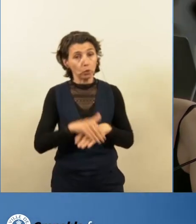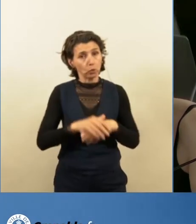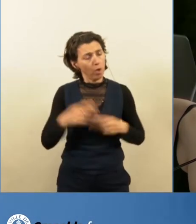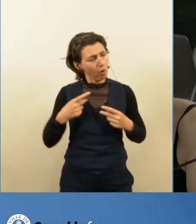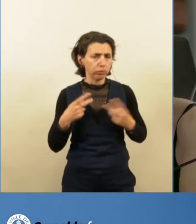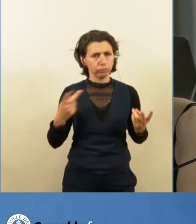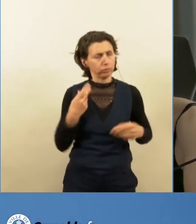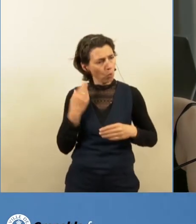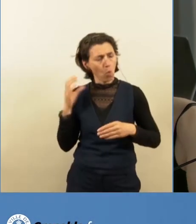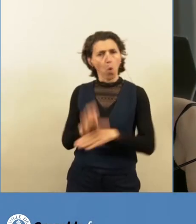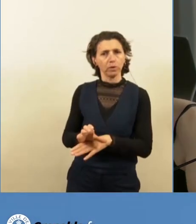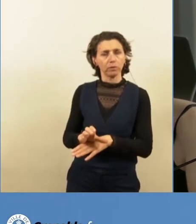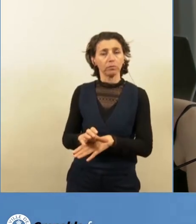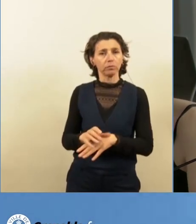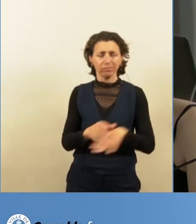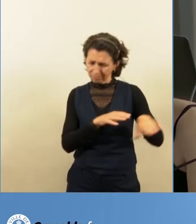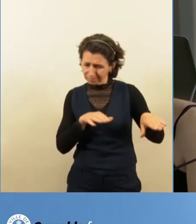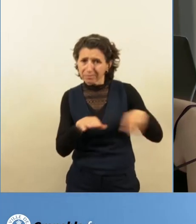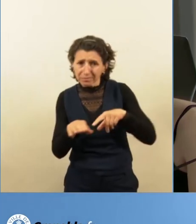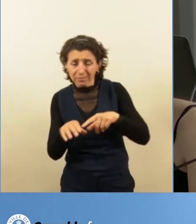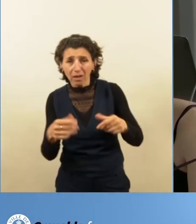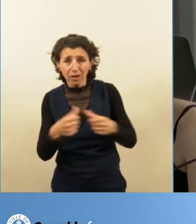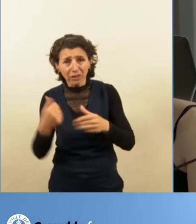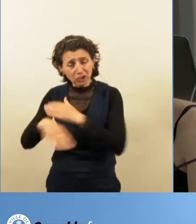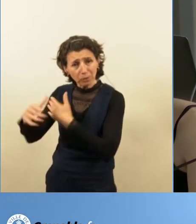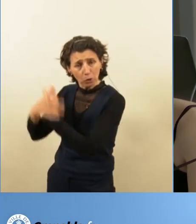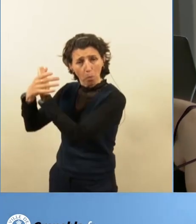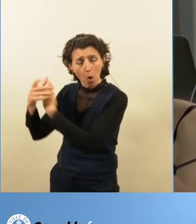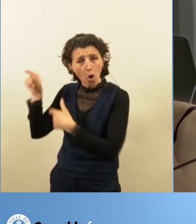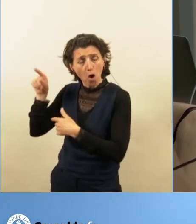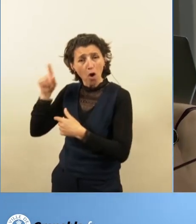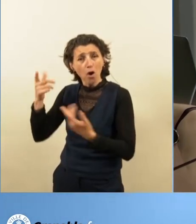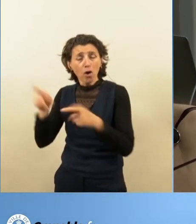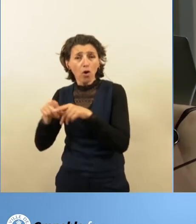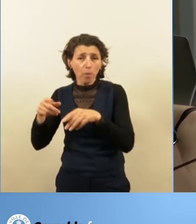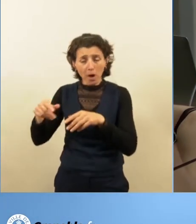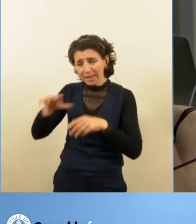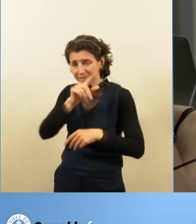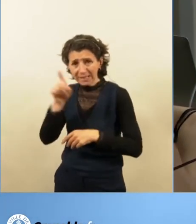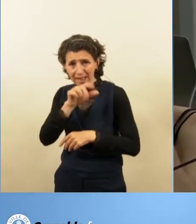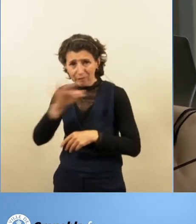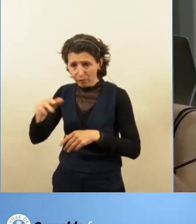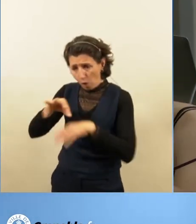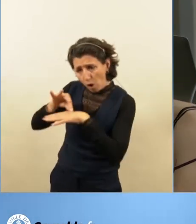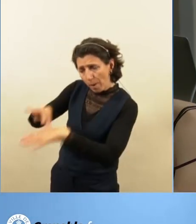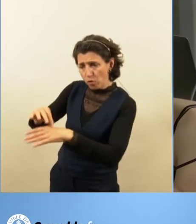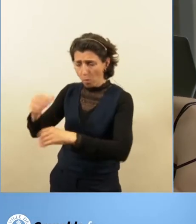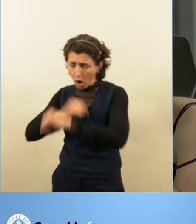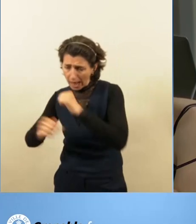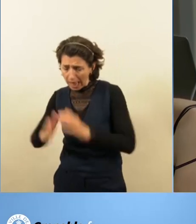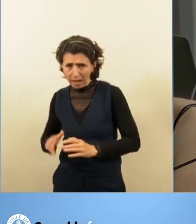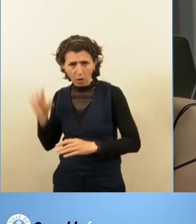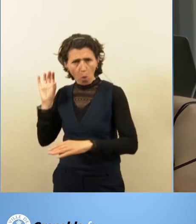vous vous avez voté à la métropole contre les mesures d'accompagnement de cette ZFE là encore